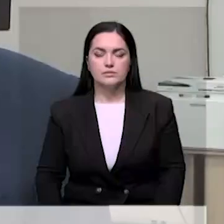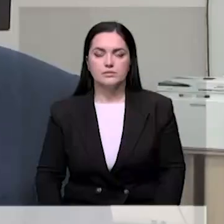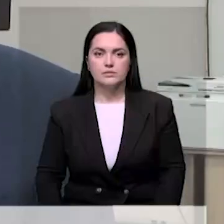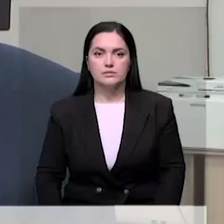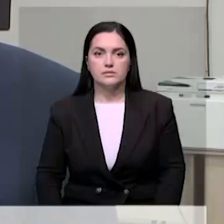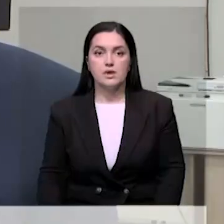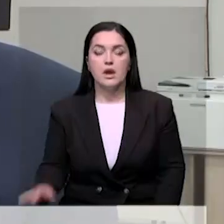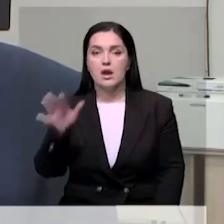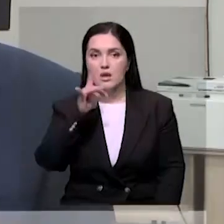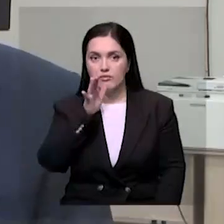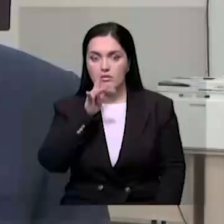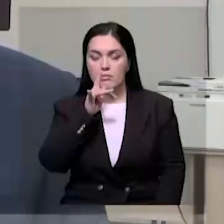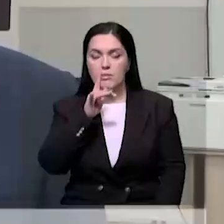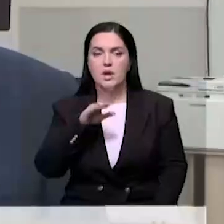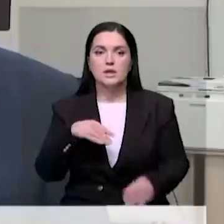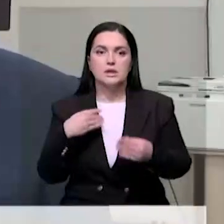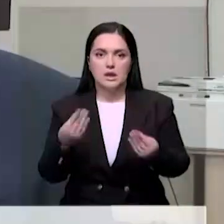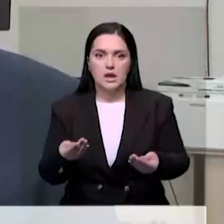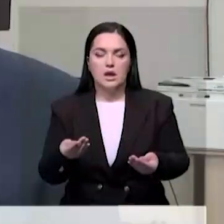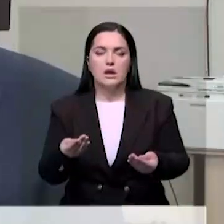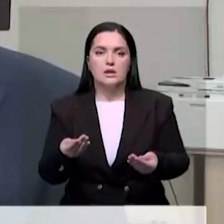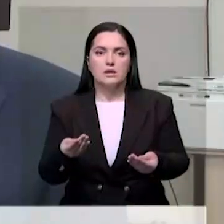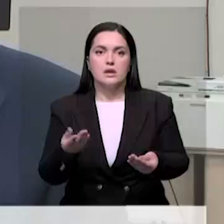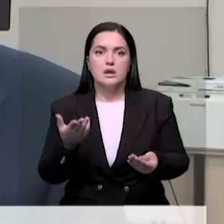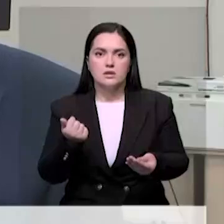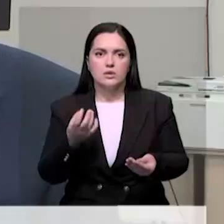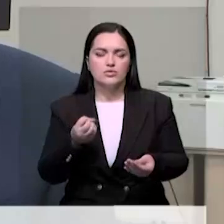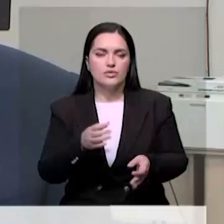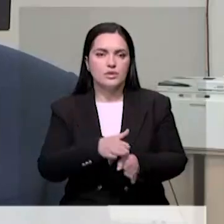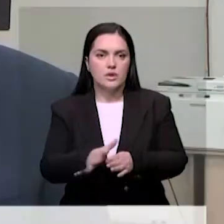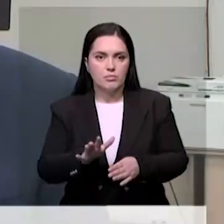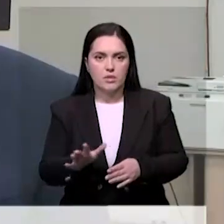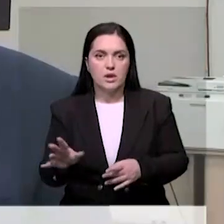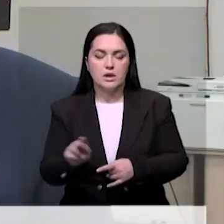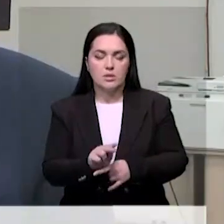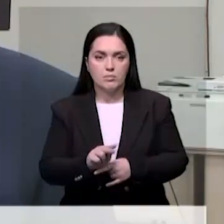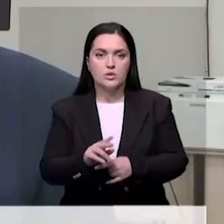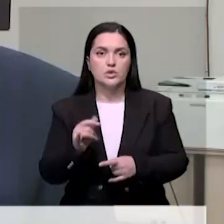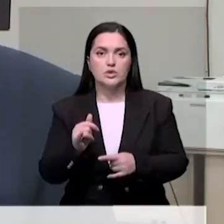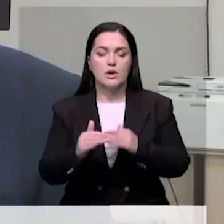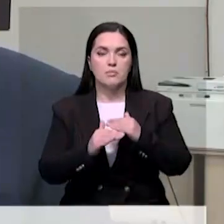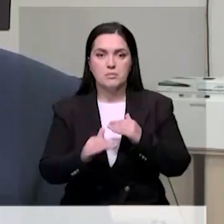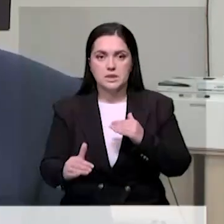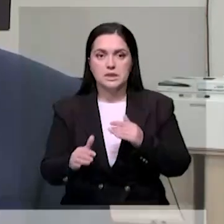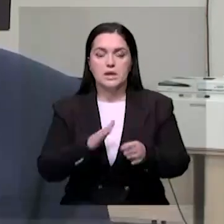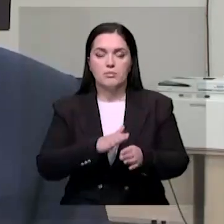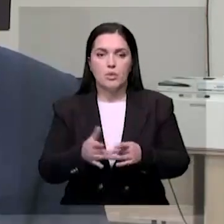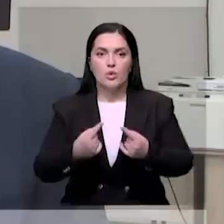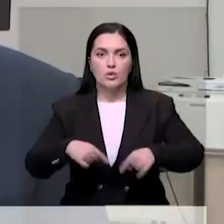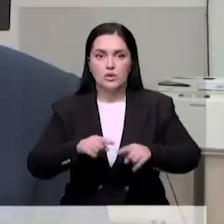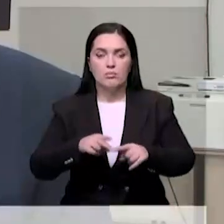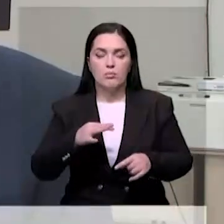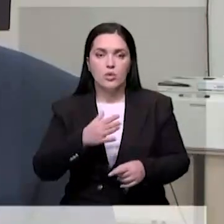Сроки продлены. Есть, к сожалению, ряд невыполненных работ. Сейчас местными исполнительными органами по